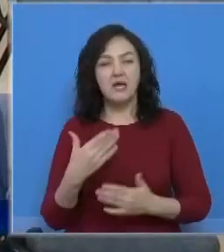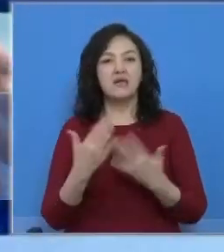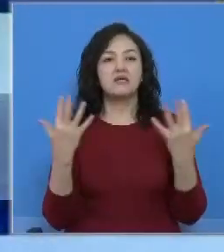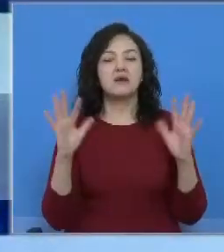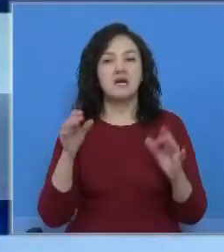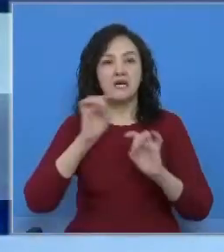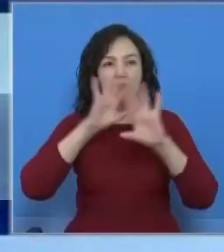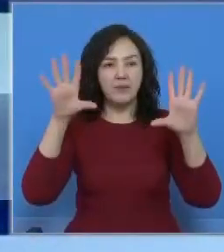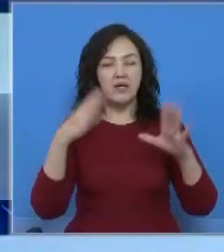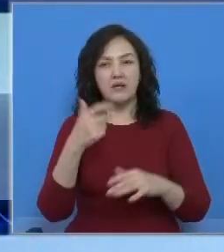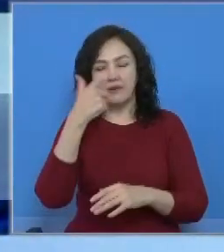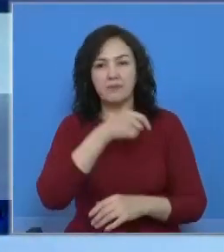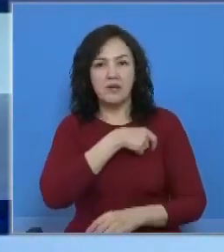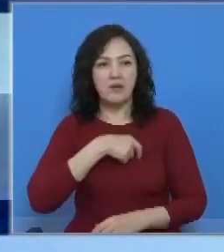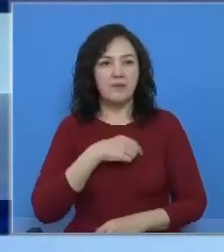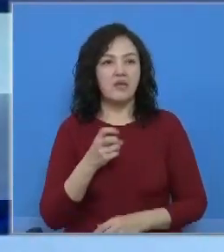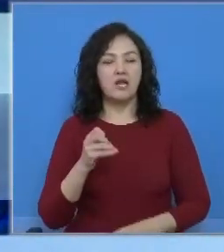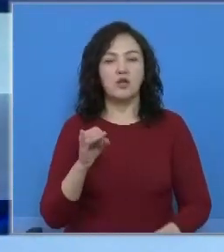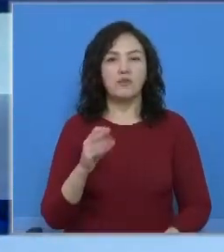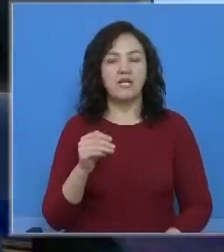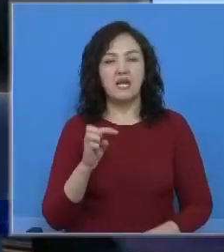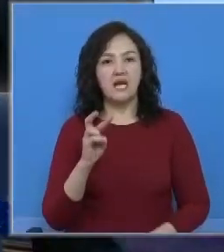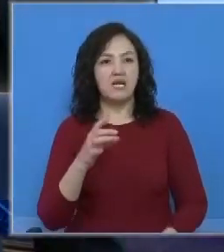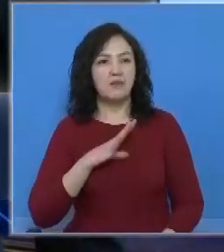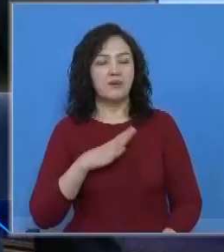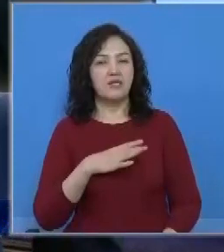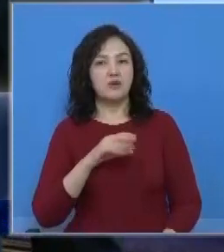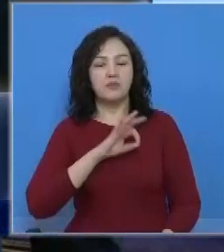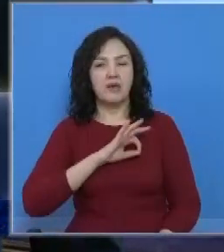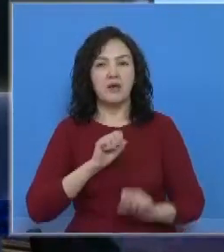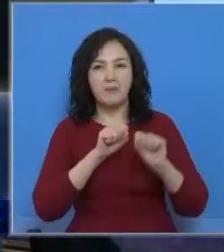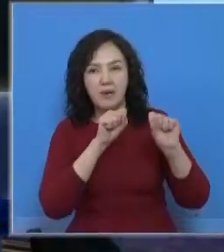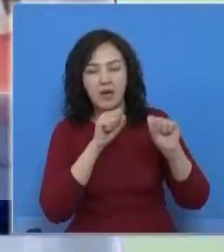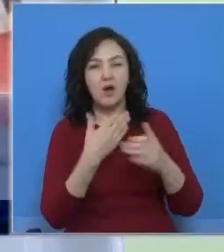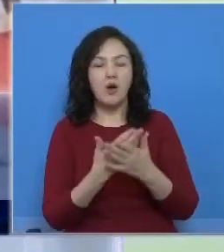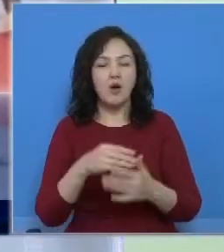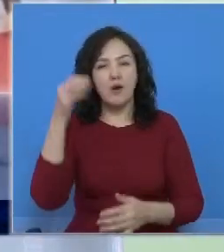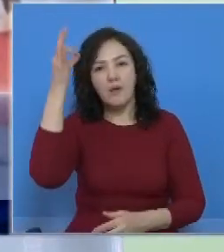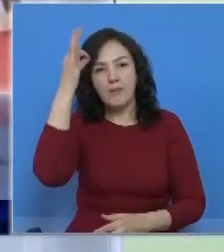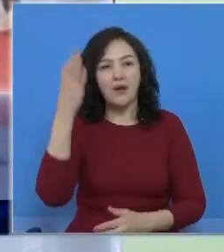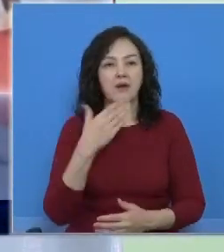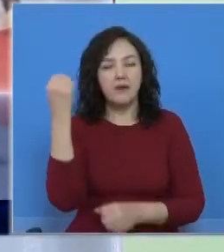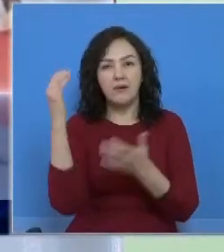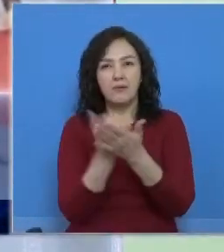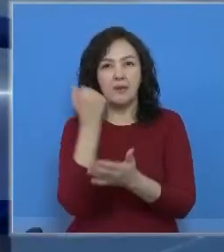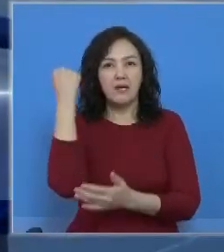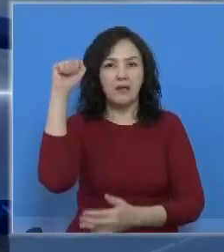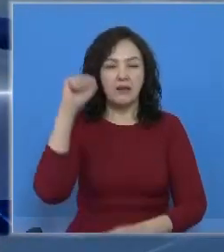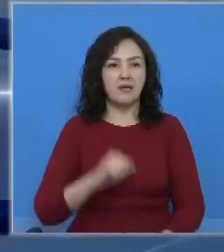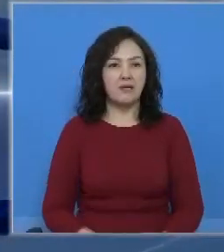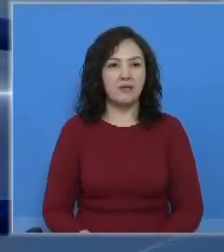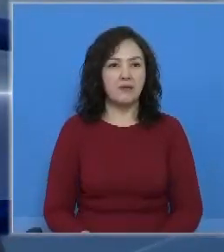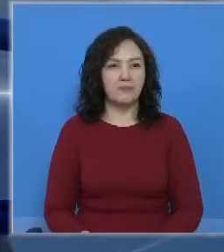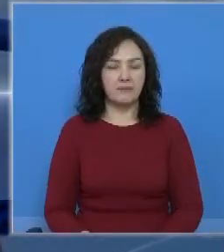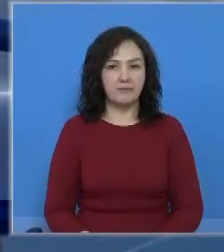оказалось известный больше своим тренерским мастерством юбиляр был титулованным боксером он вспомнил о своих победах всем что